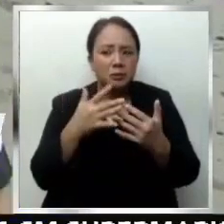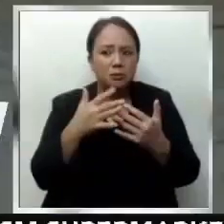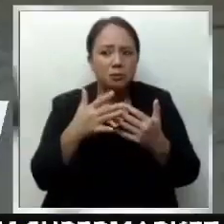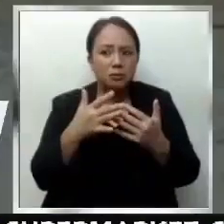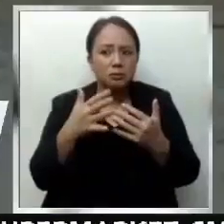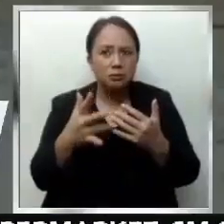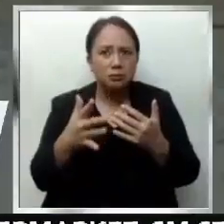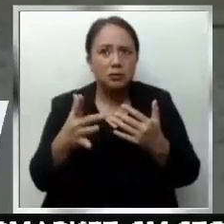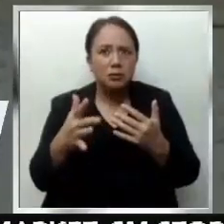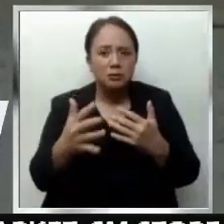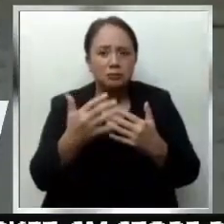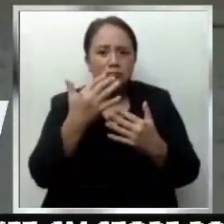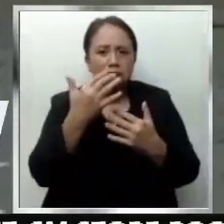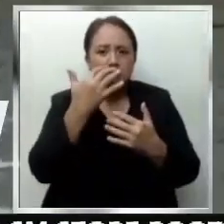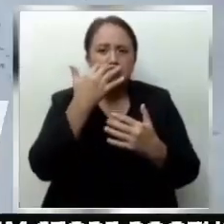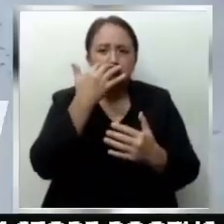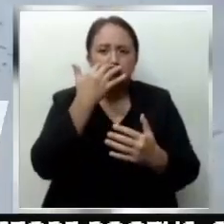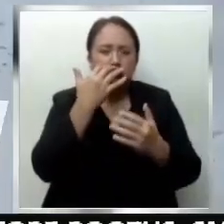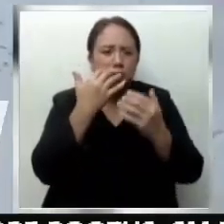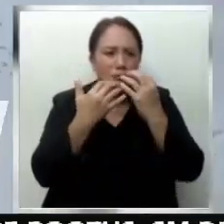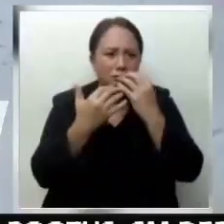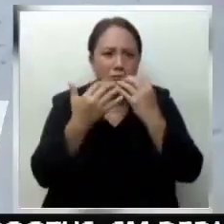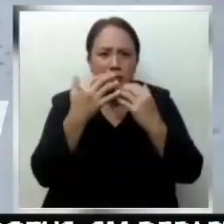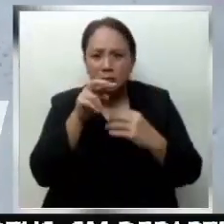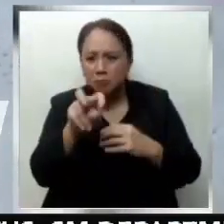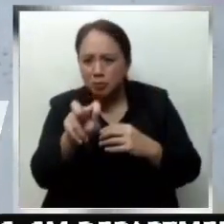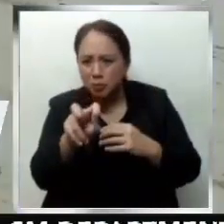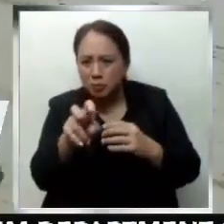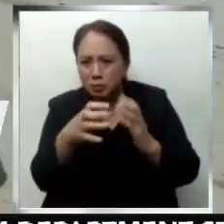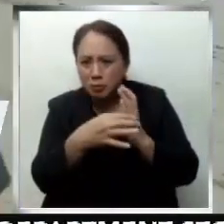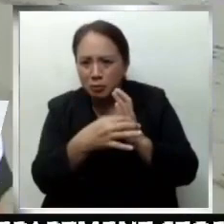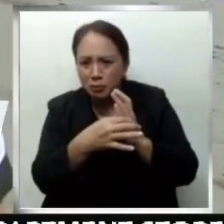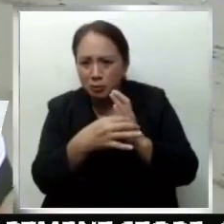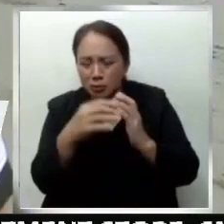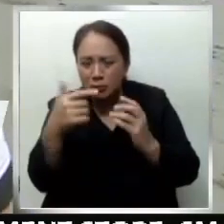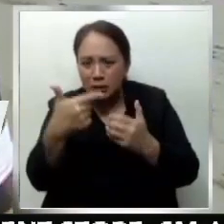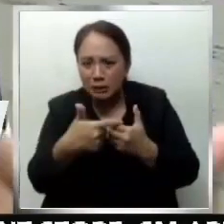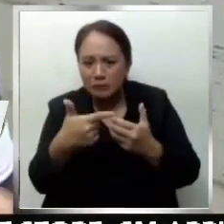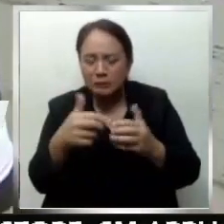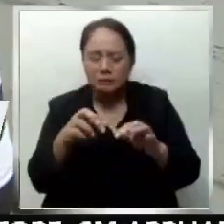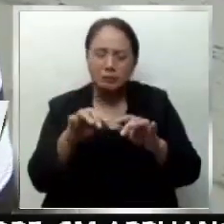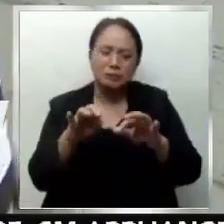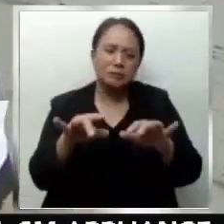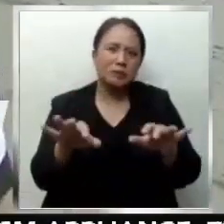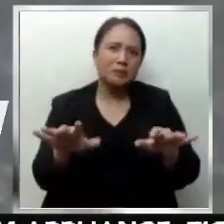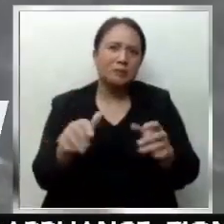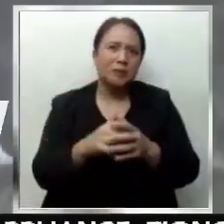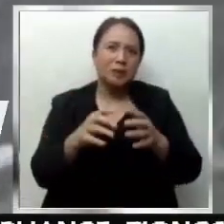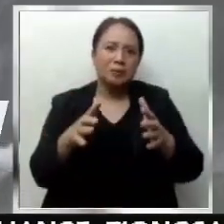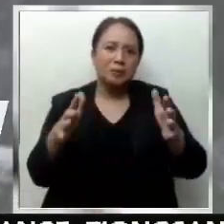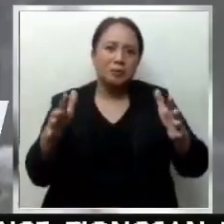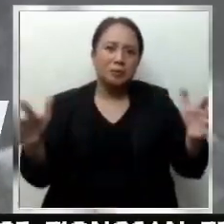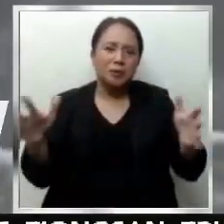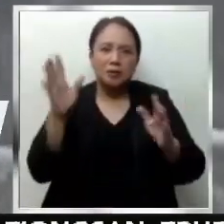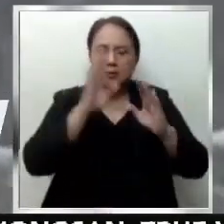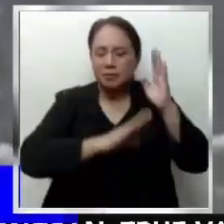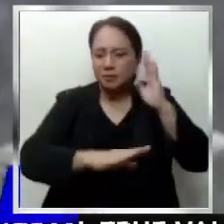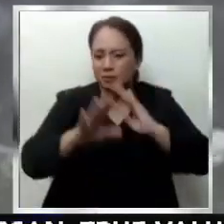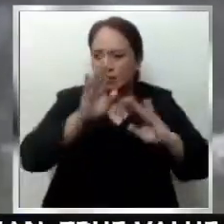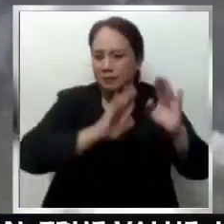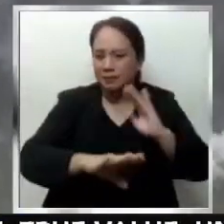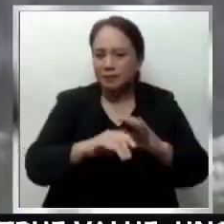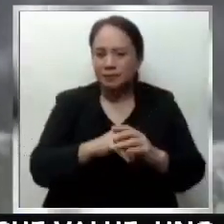naaamoy, unti-unti namin nakikita sa karagatan namin, doon natin unti-unti nakikita yung palaki na palaki pala yung problema. Sa buong